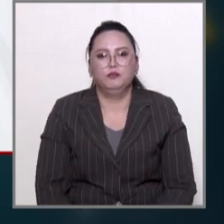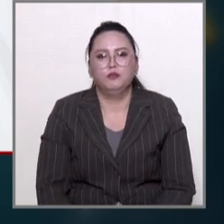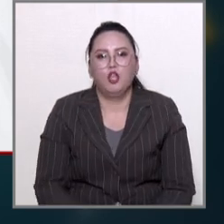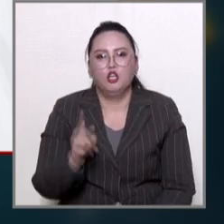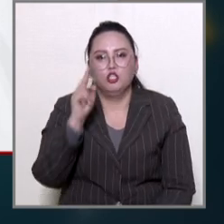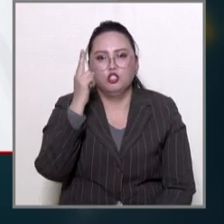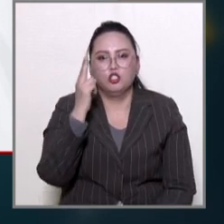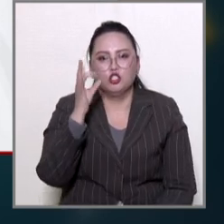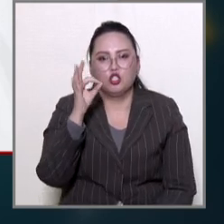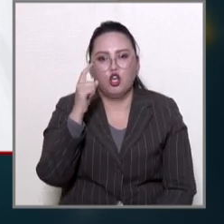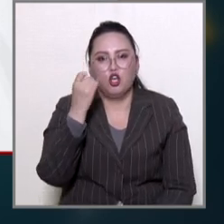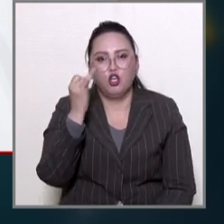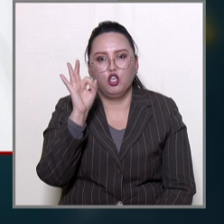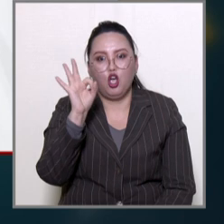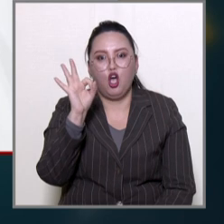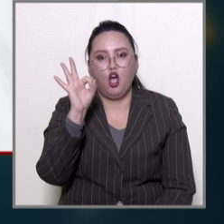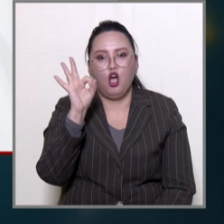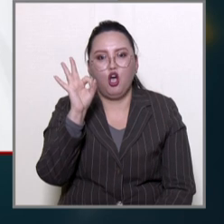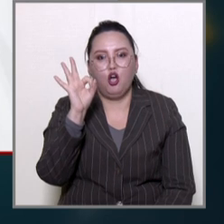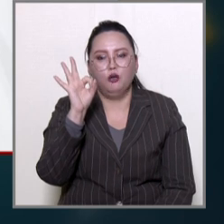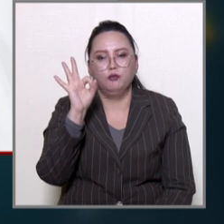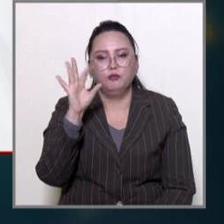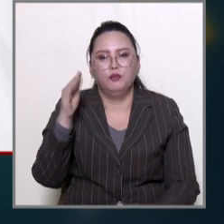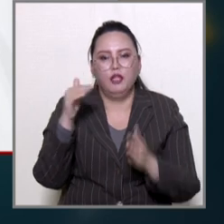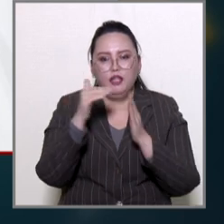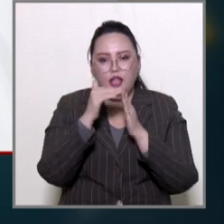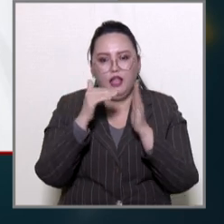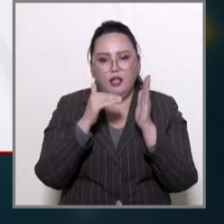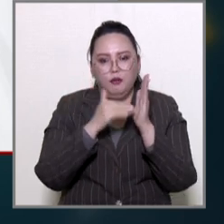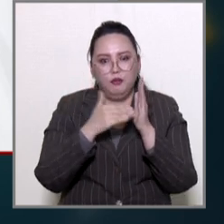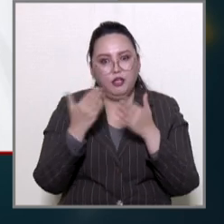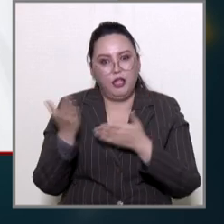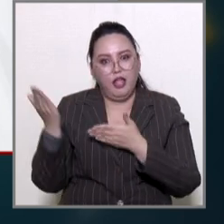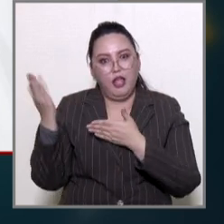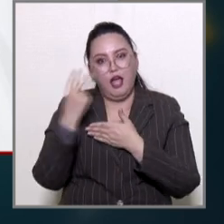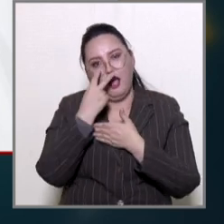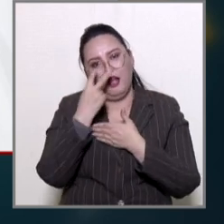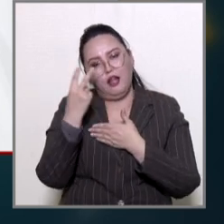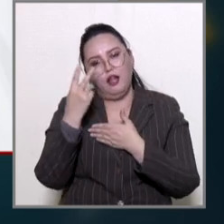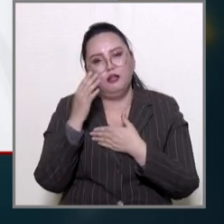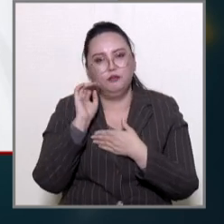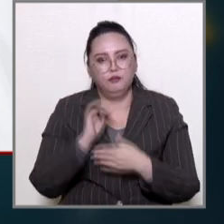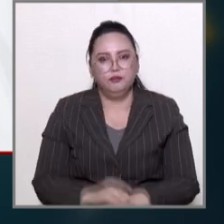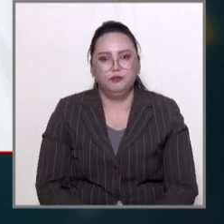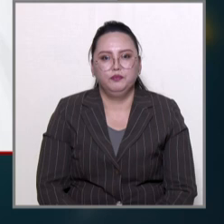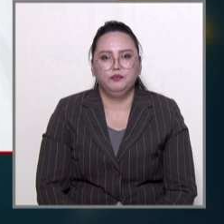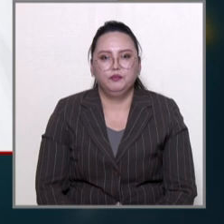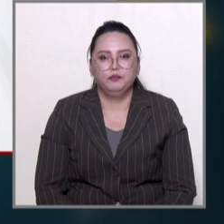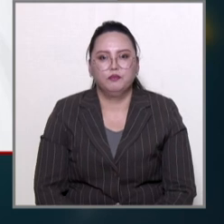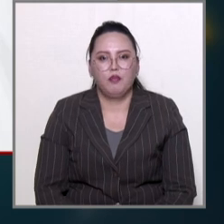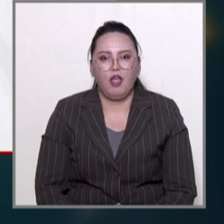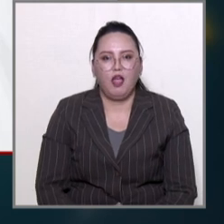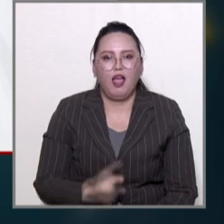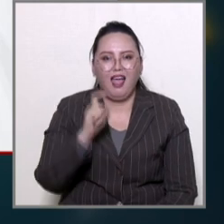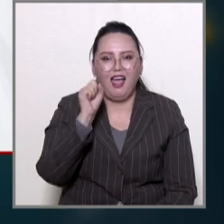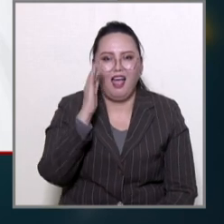бол онцгойр нь тогтсон өндөр хадгийг хэлдэг юм байна гэдэг үү? Хавсарг гэж үг. Хавсарг гэдэг бол маш их